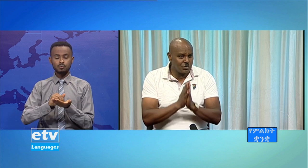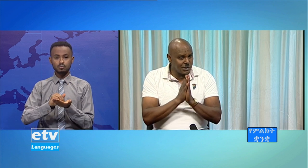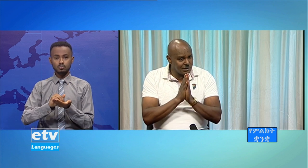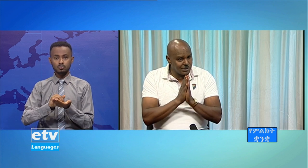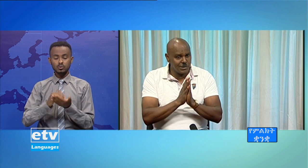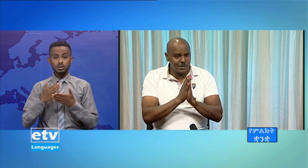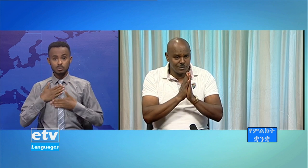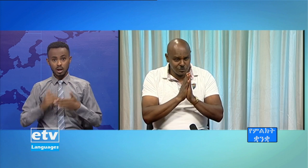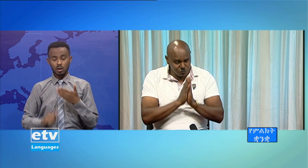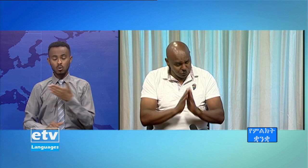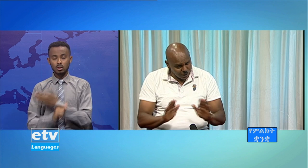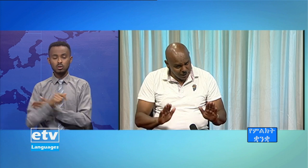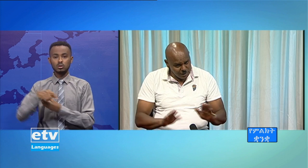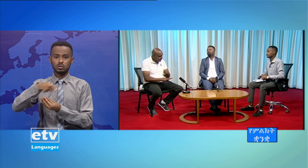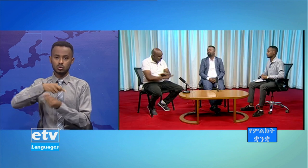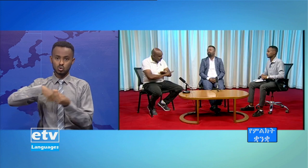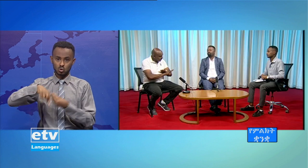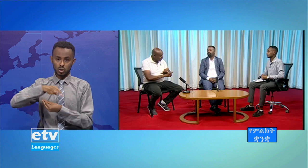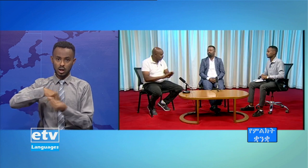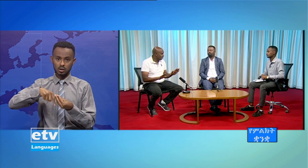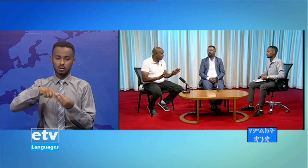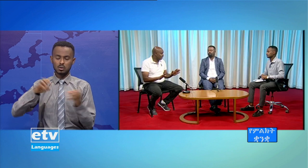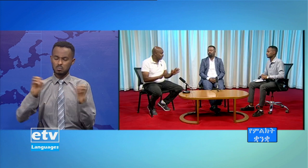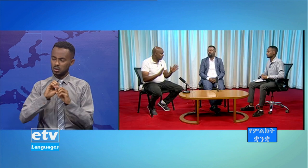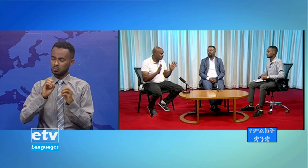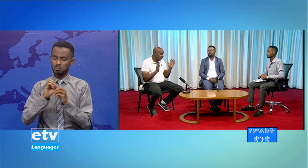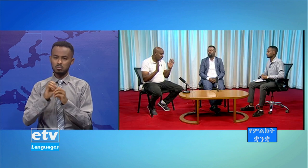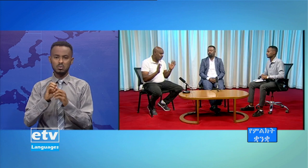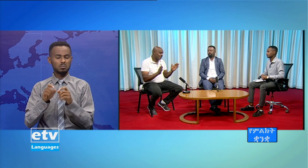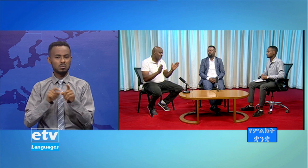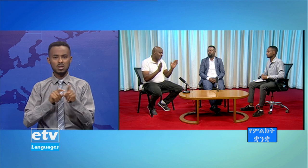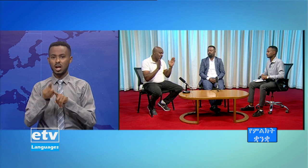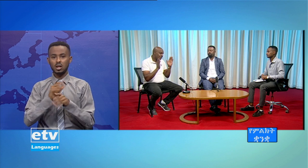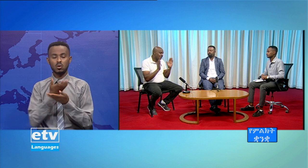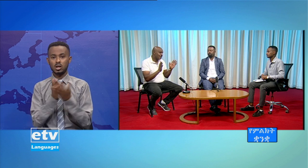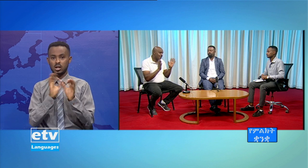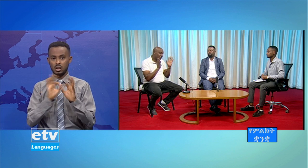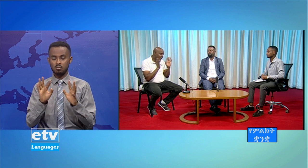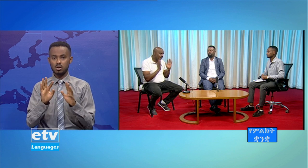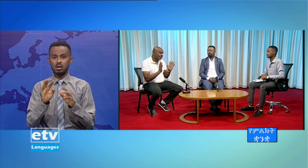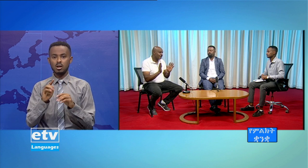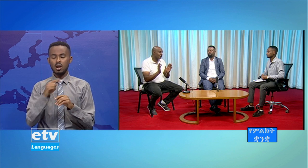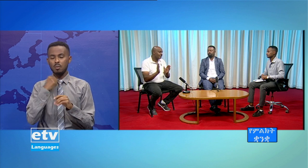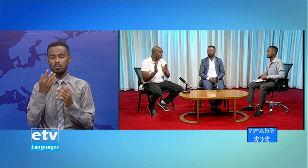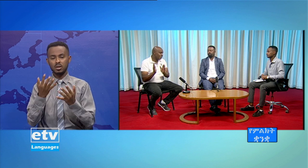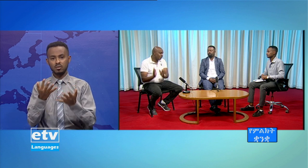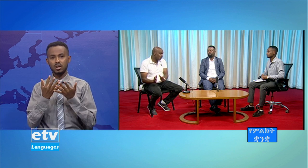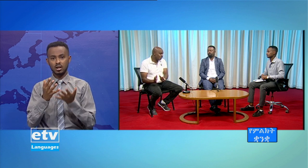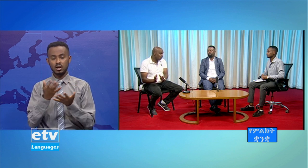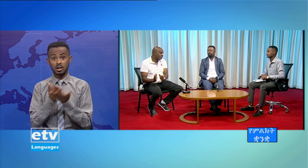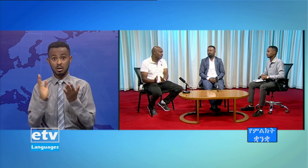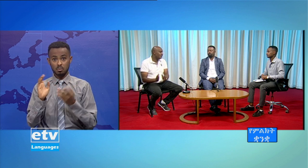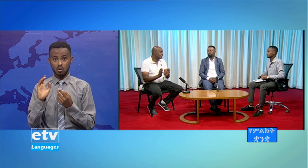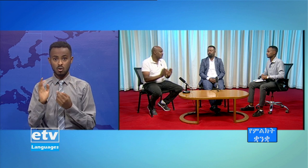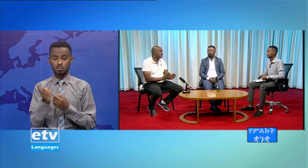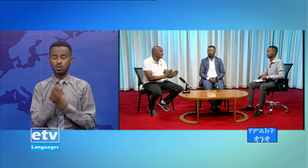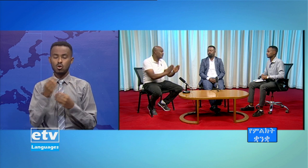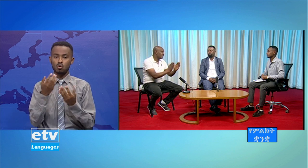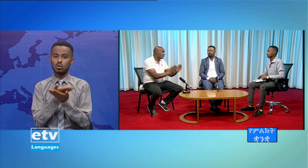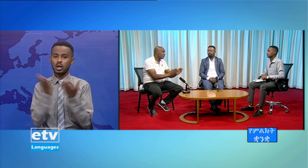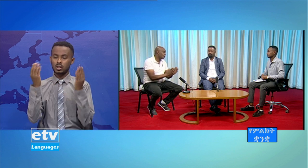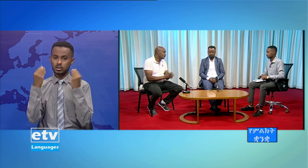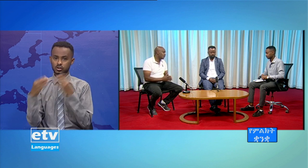በአካል ጉዳተኝነት ዙሪያ ምንም እደራደረው ነገር የለም። ለማንኛውም የፈለገ ነገር ቢሆን ጉዳይን